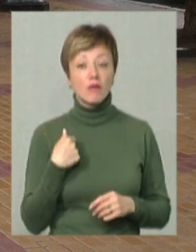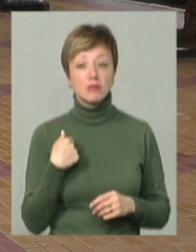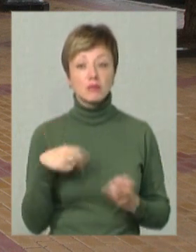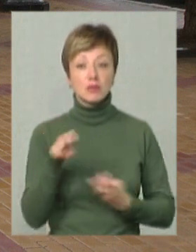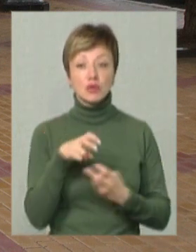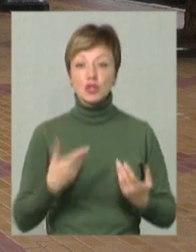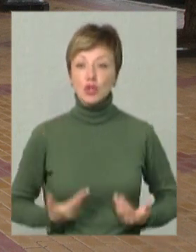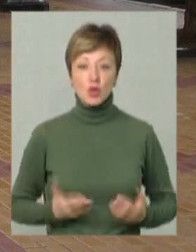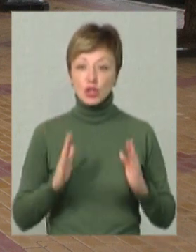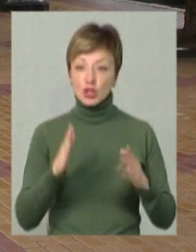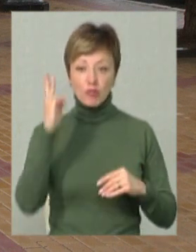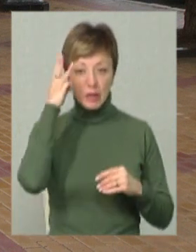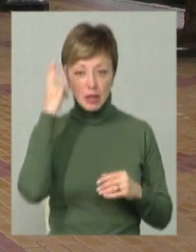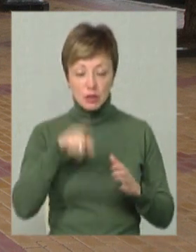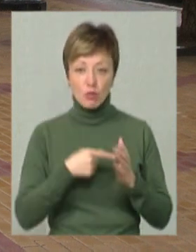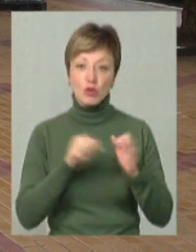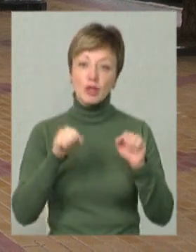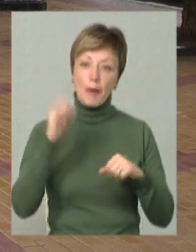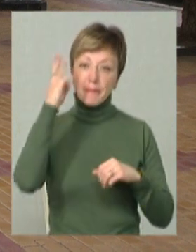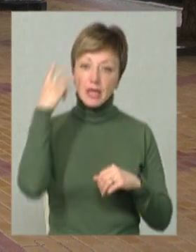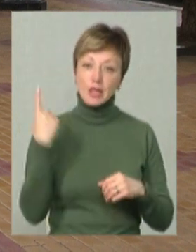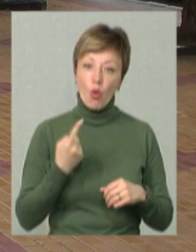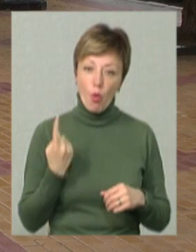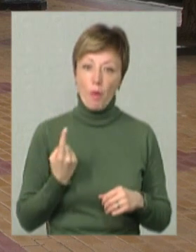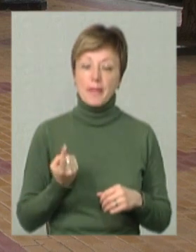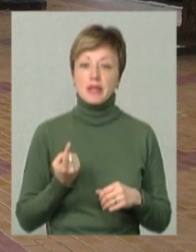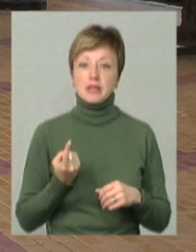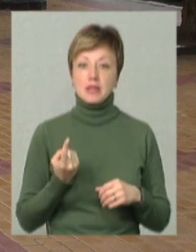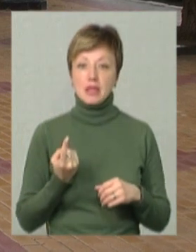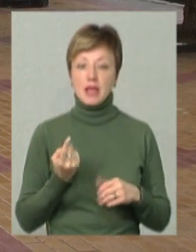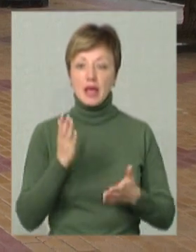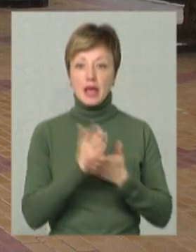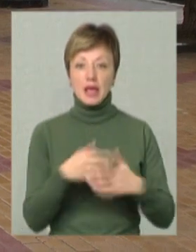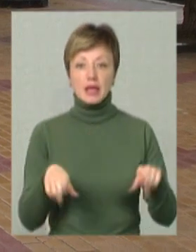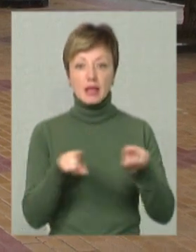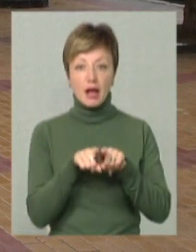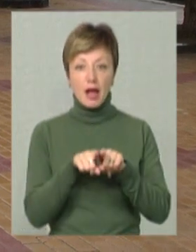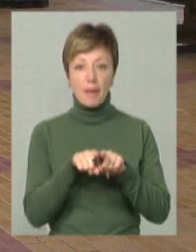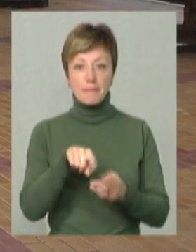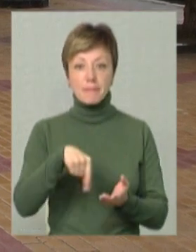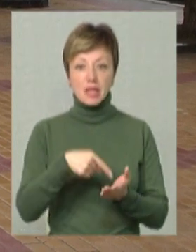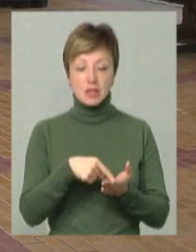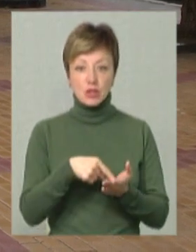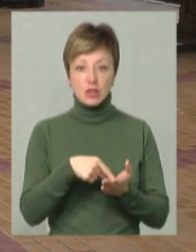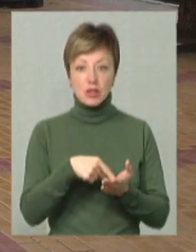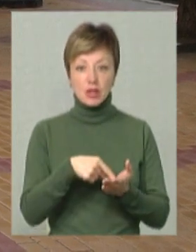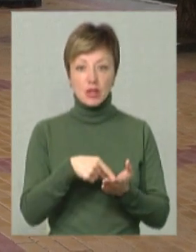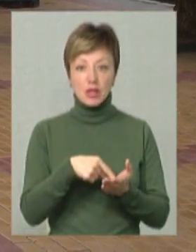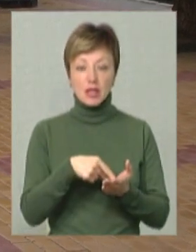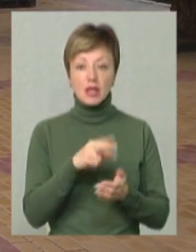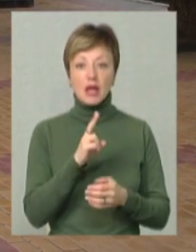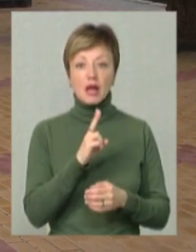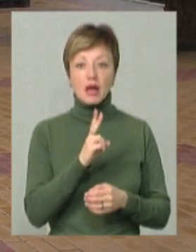шукали житло не лише у Хмельницькому, а можливо у Хмельницькій області. І є таке місто